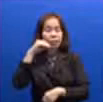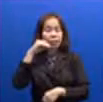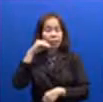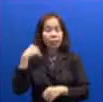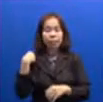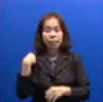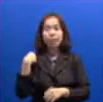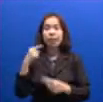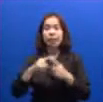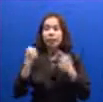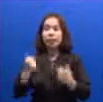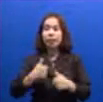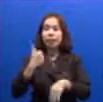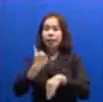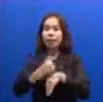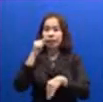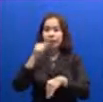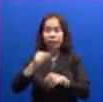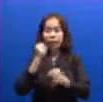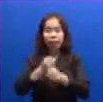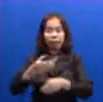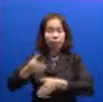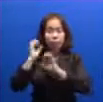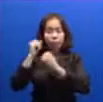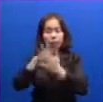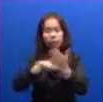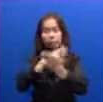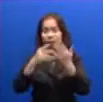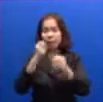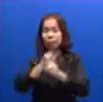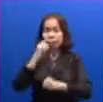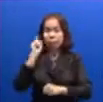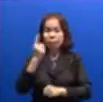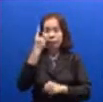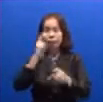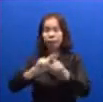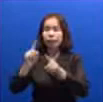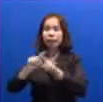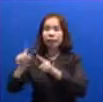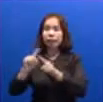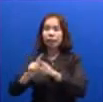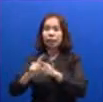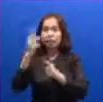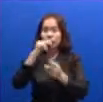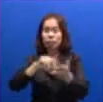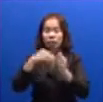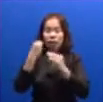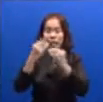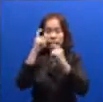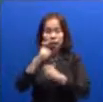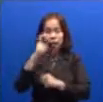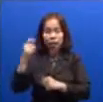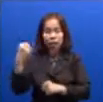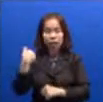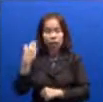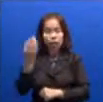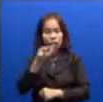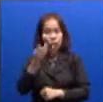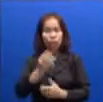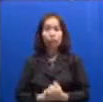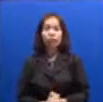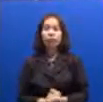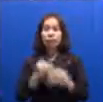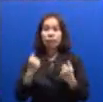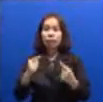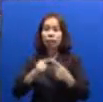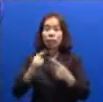จะส่งให้สั่งให้มีการทบทวนถึงแผนการปรับปรุงเส้นทางต่างๆเพื่อให้เกิดการสูญเสียน้อยที่สุดผู้เรียนประยุทธ์จันทร์โอชาหรือ